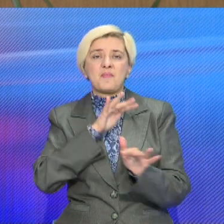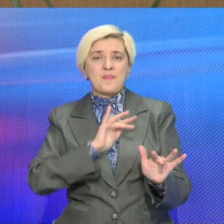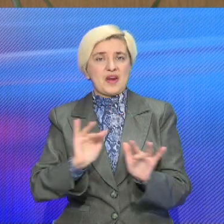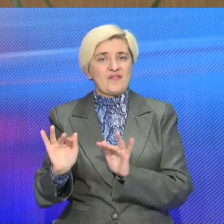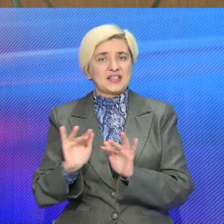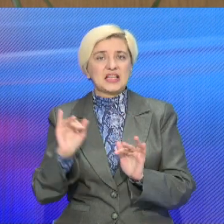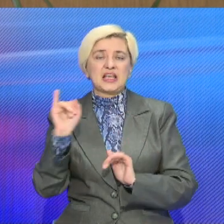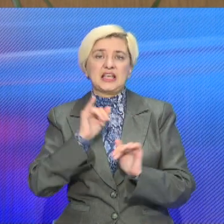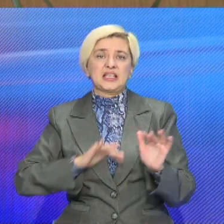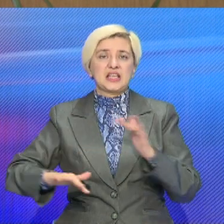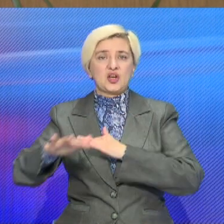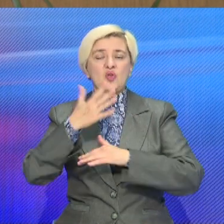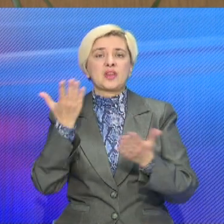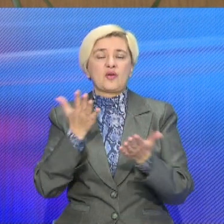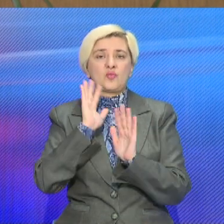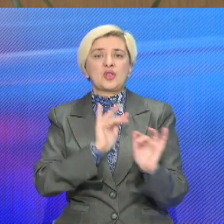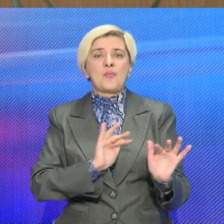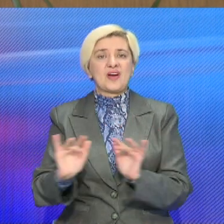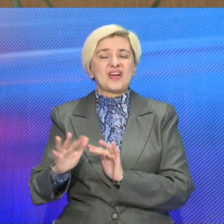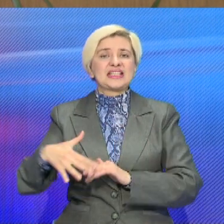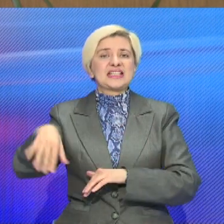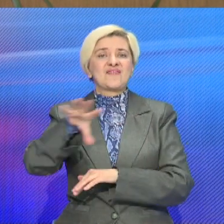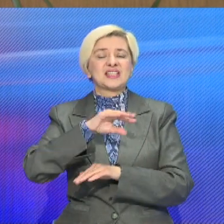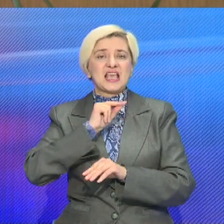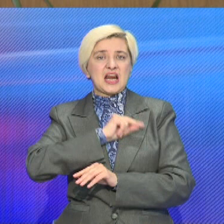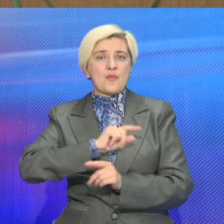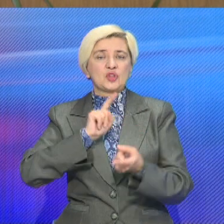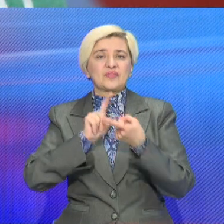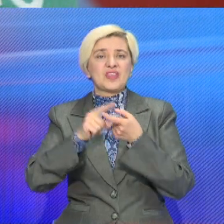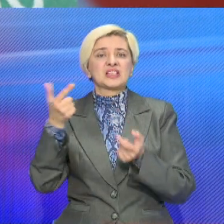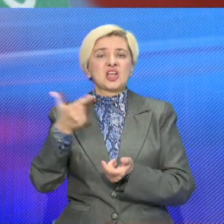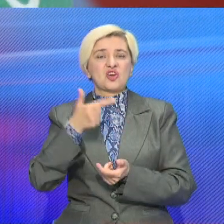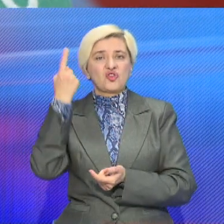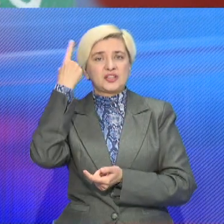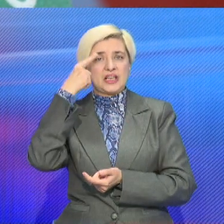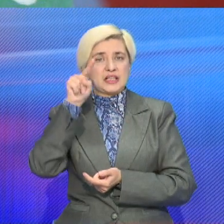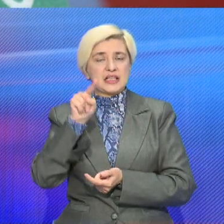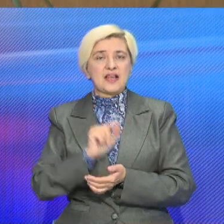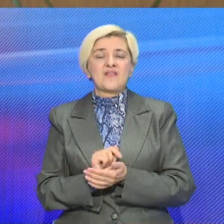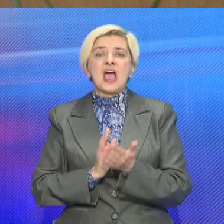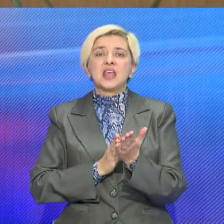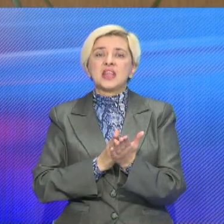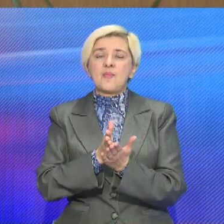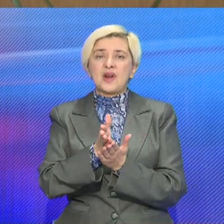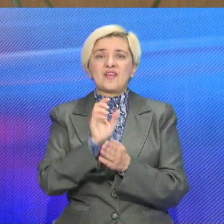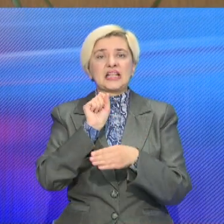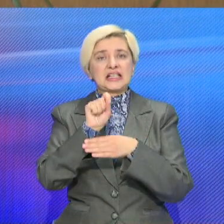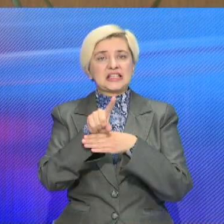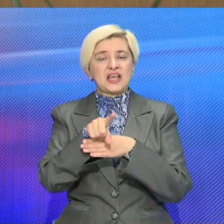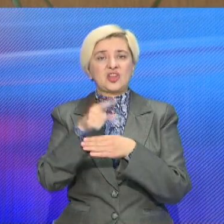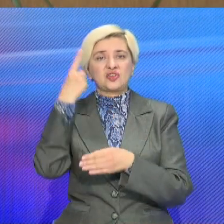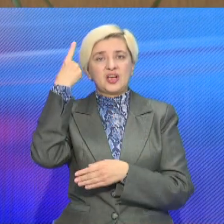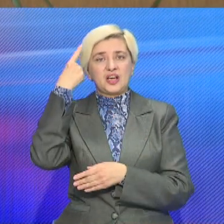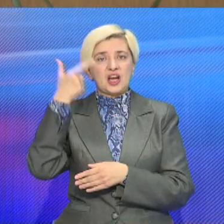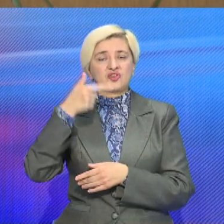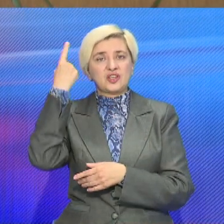будут проводиться вот все работы, связанные с гражданской инициативой. Направление, то есть задача гражданских